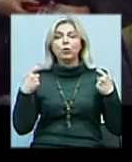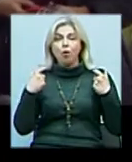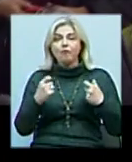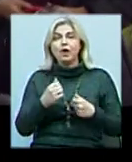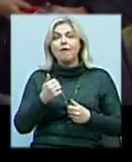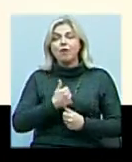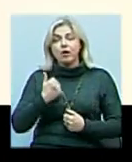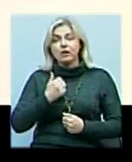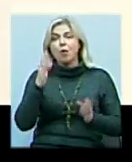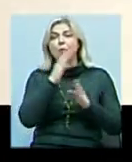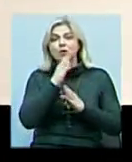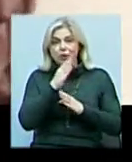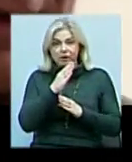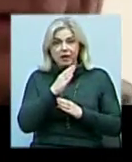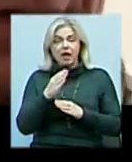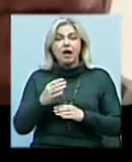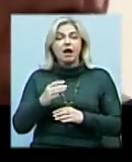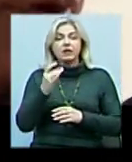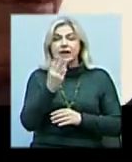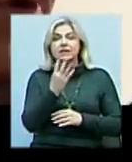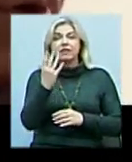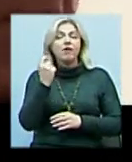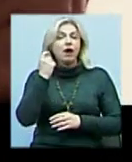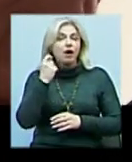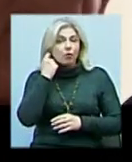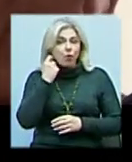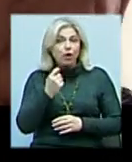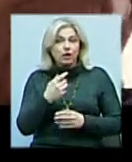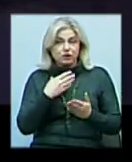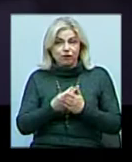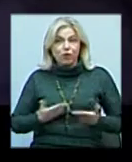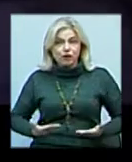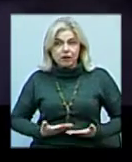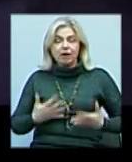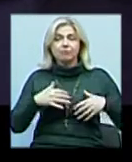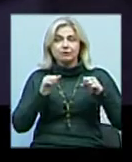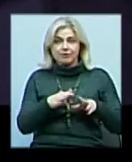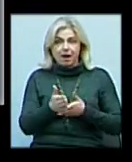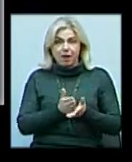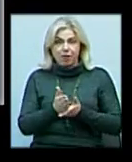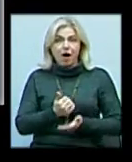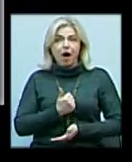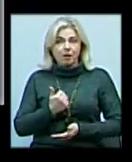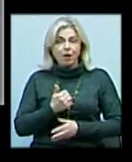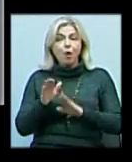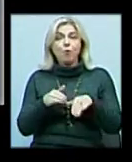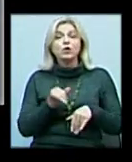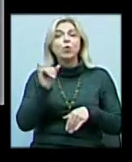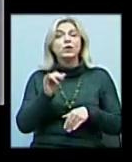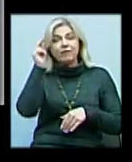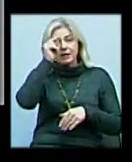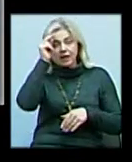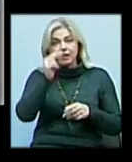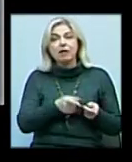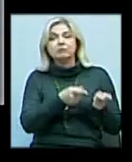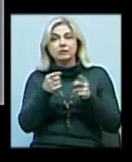сил США, капелан Роберт Хікс, 32 роки свого життя віддав армії. Після університету був священником, потім пішов у